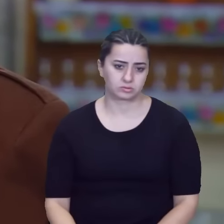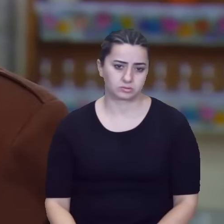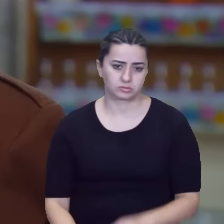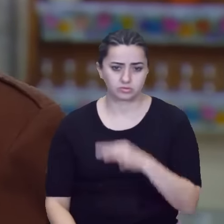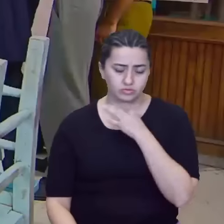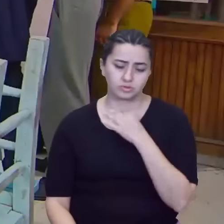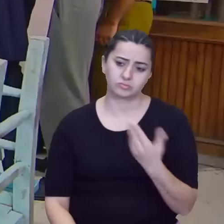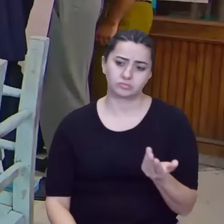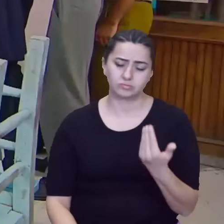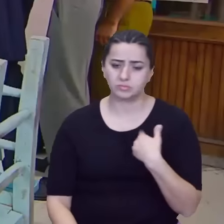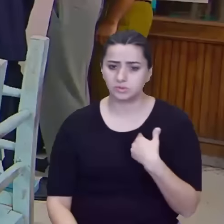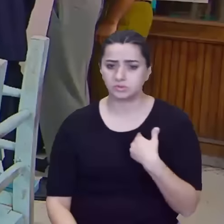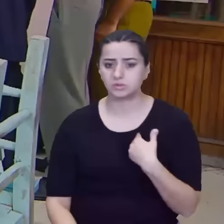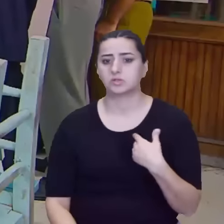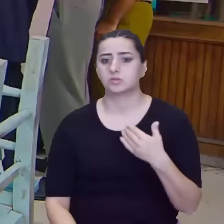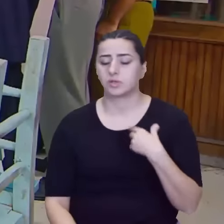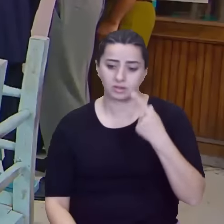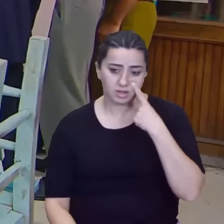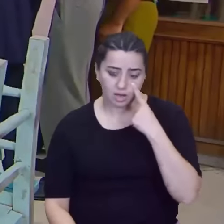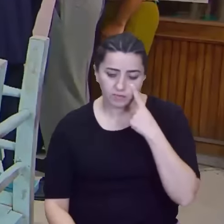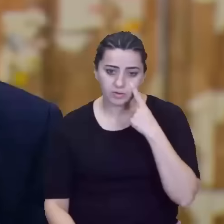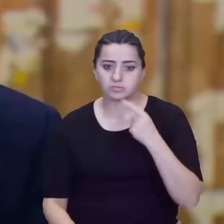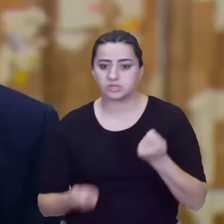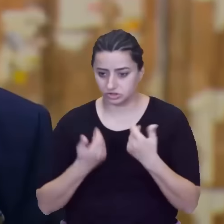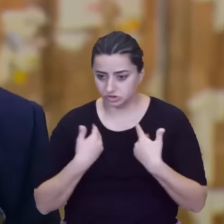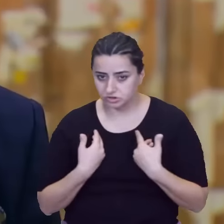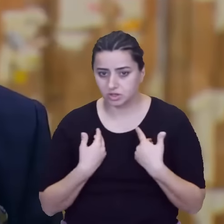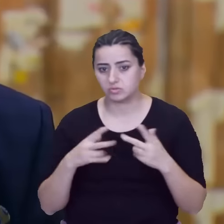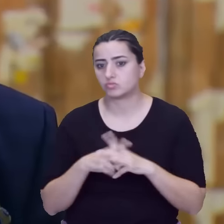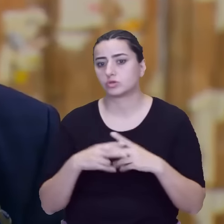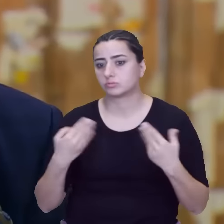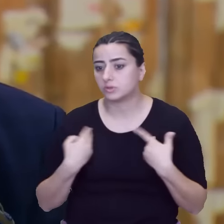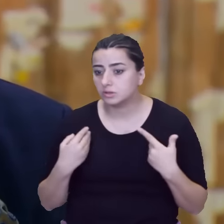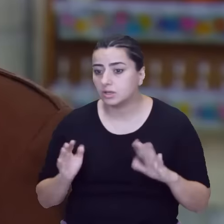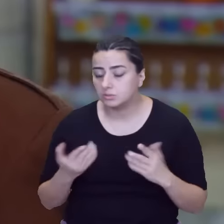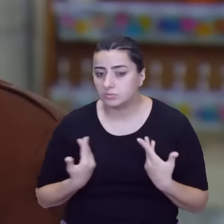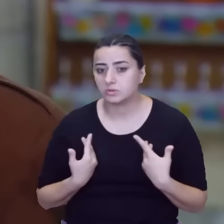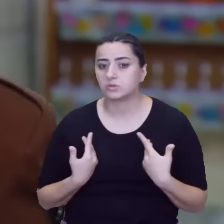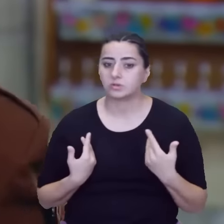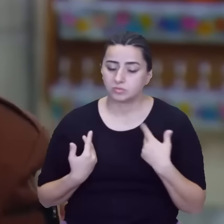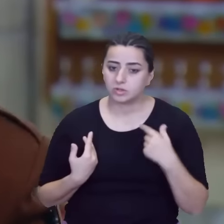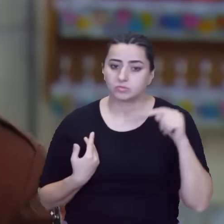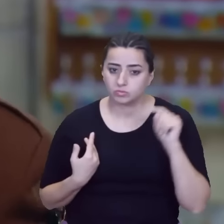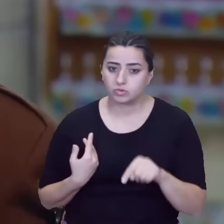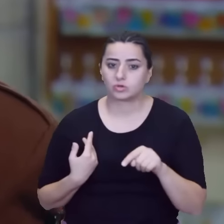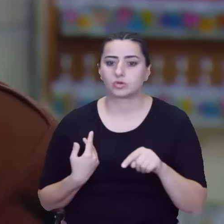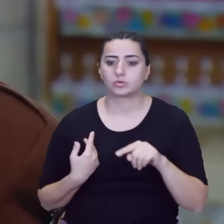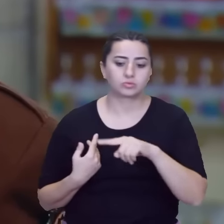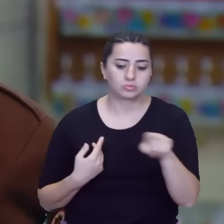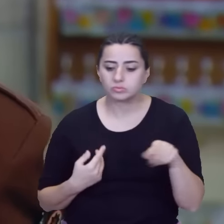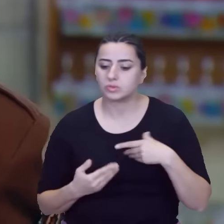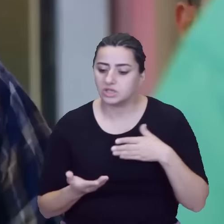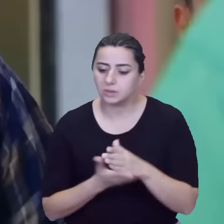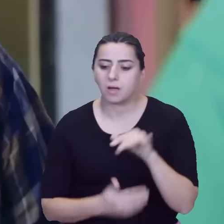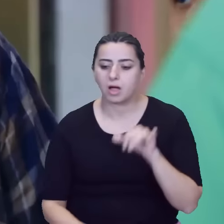Fehmi abi. Allah'ını severim. Yahu ben devletin azı dişi değil miyim? Emniyetin azı dişi değil miyim ya? Benim de bu adli olaylara